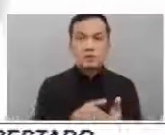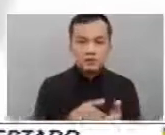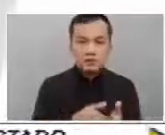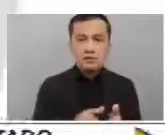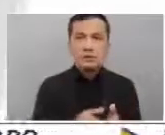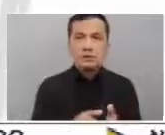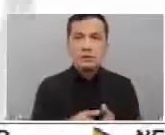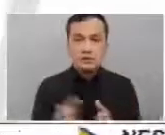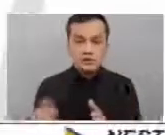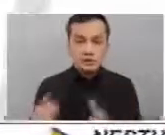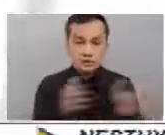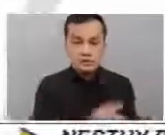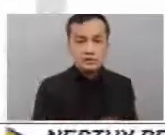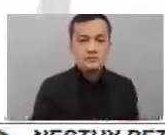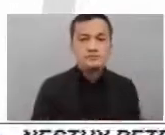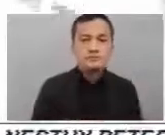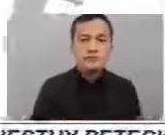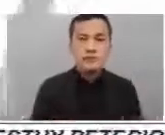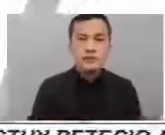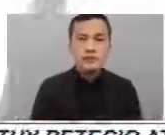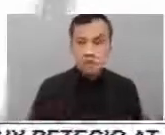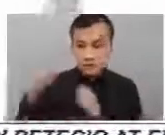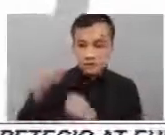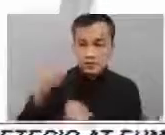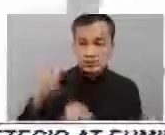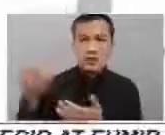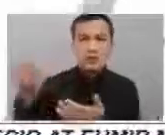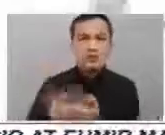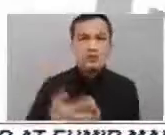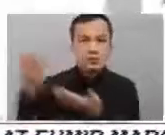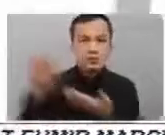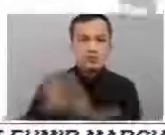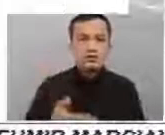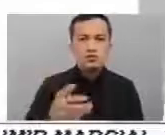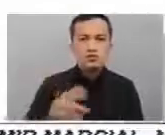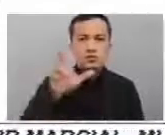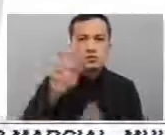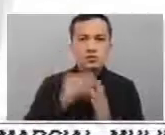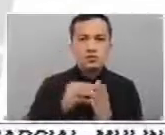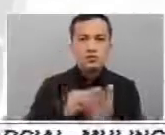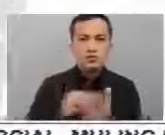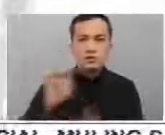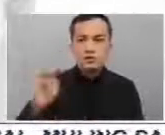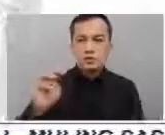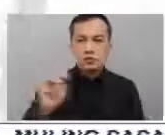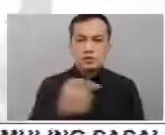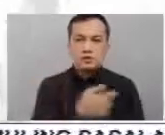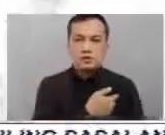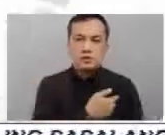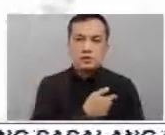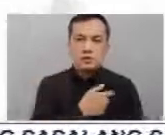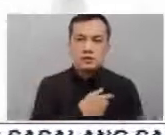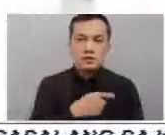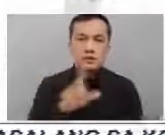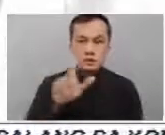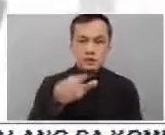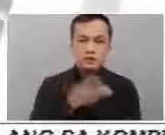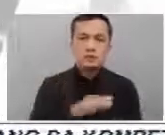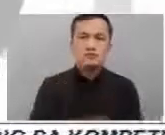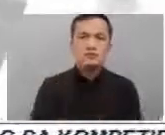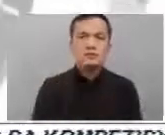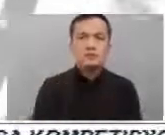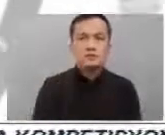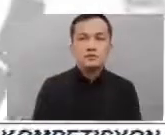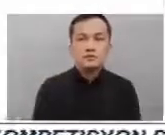magpadala ng 593 specimens sa University of the Philippines Philippine Genome Center. Lumabas na nasa